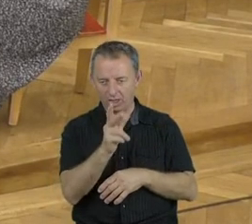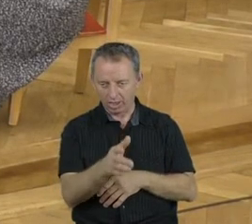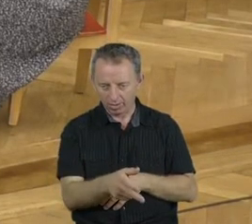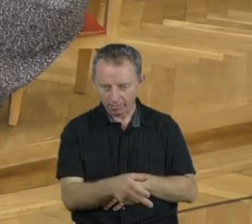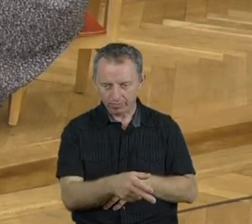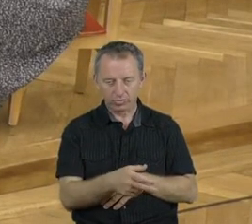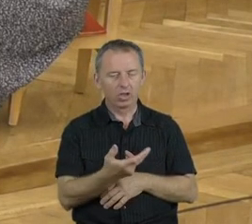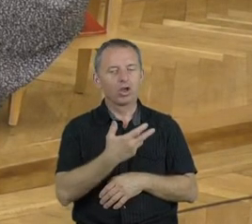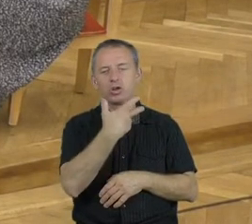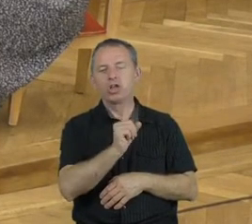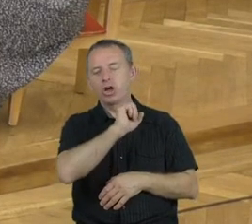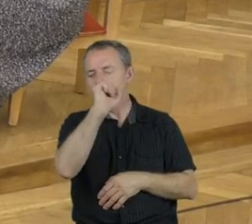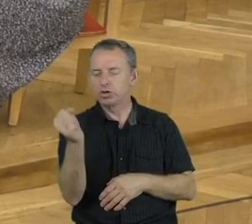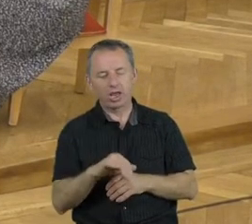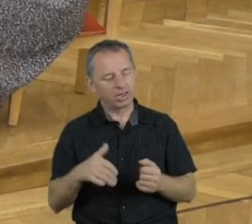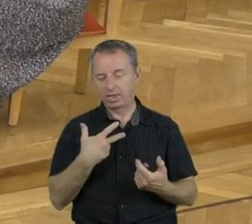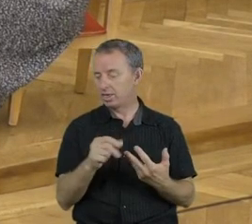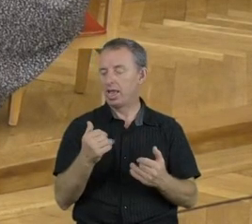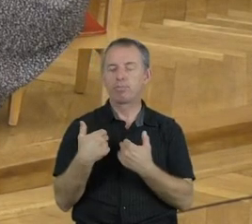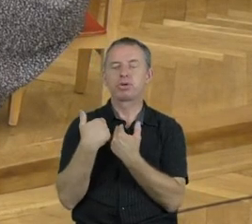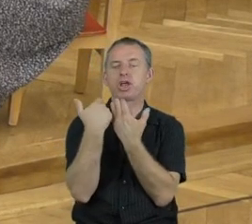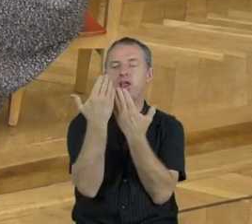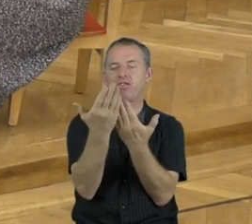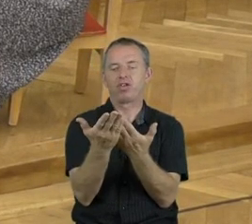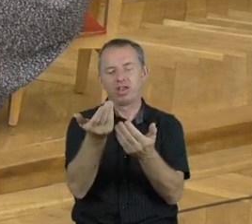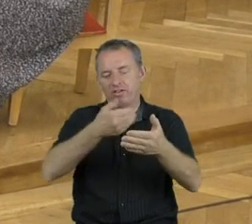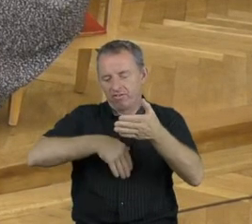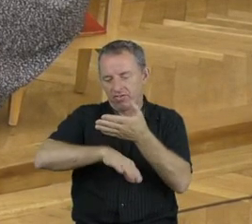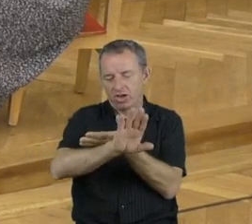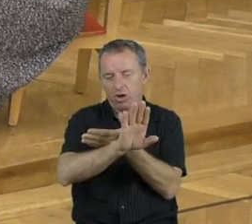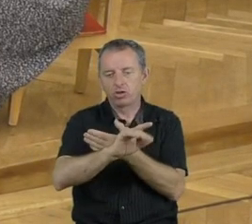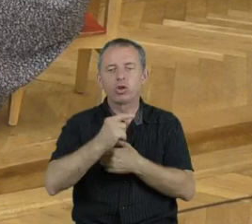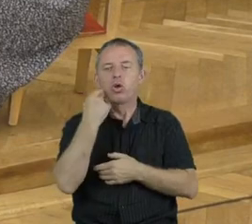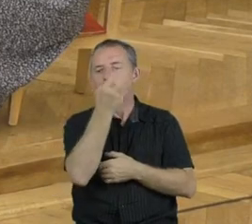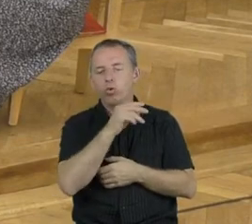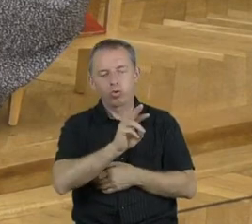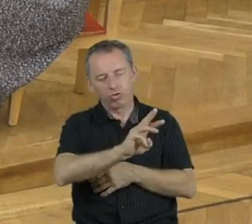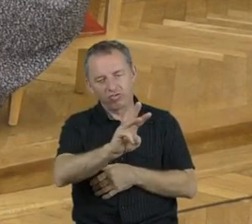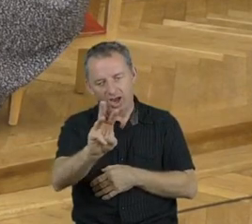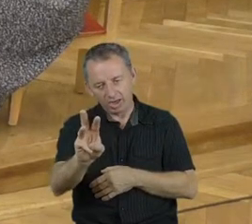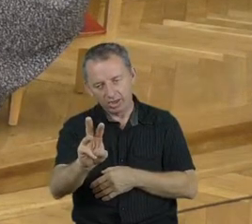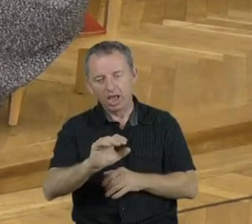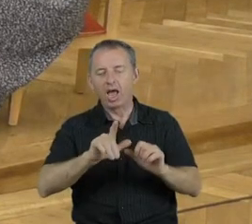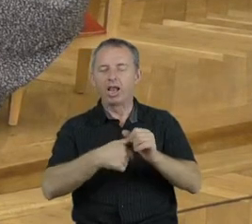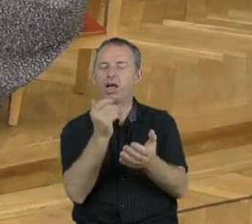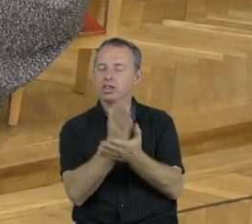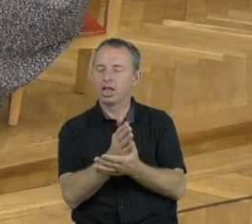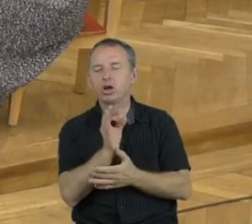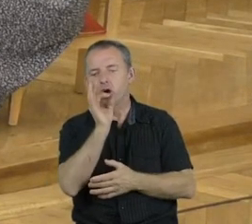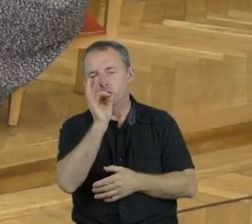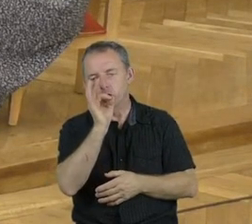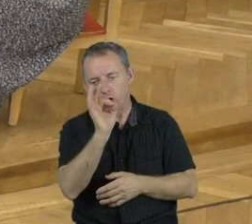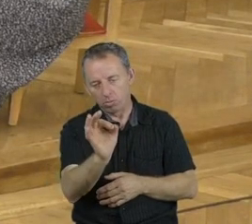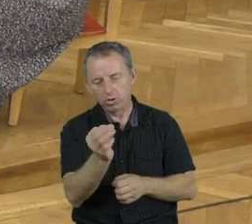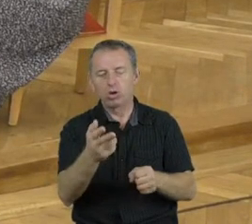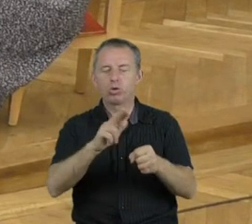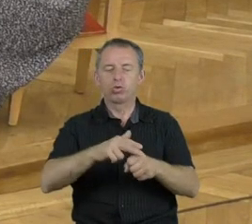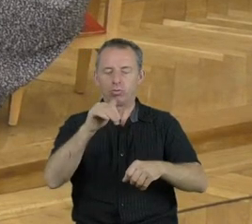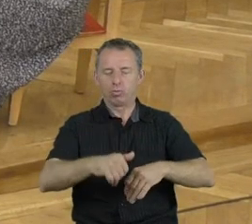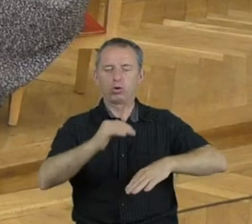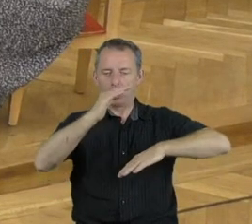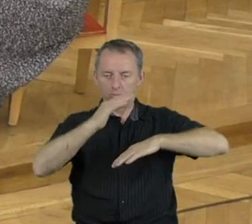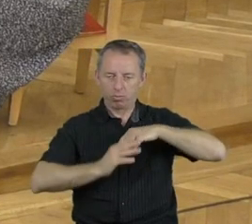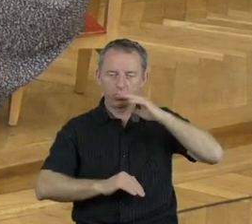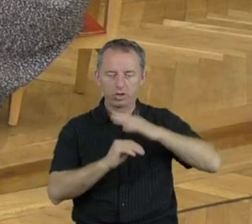Niech żadne nieprzyzwoite słowo nie wychodzi z ust waszych, ale tylko dobre, które może budować,